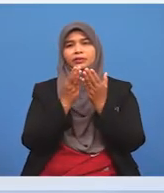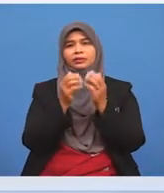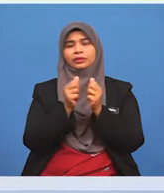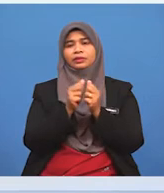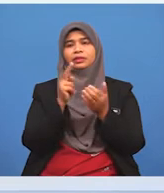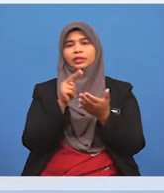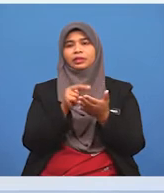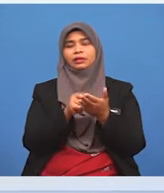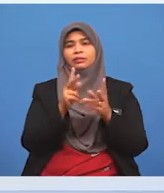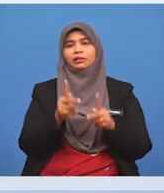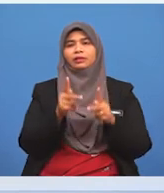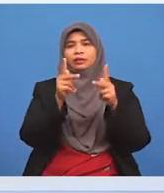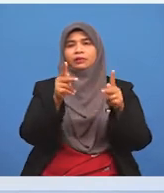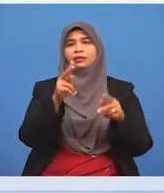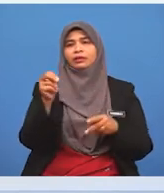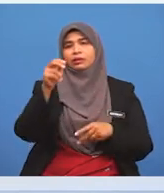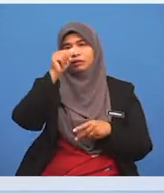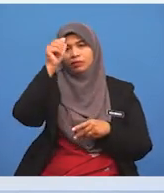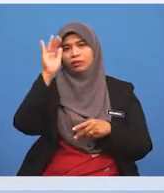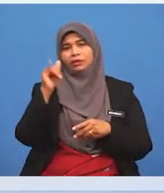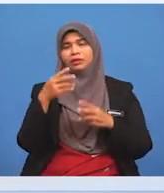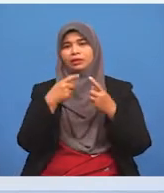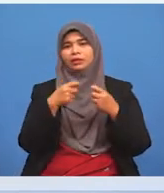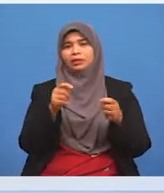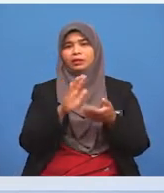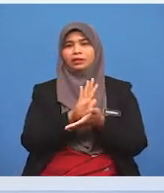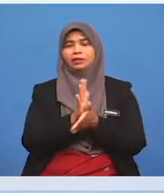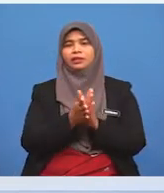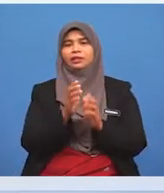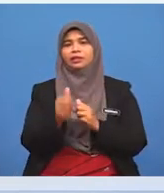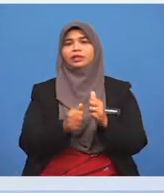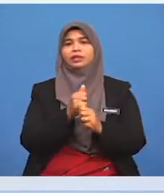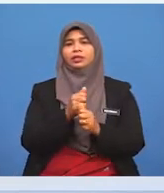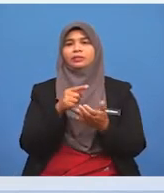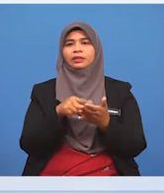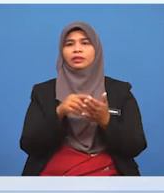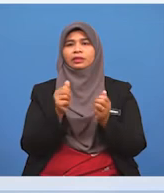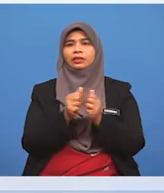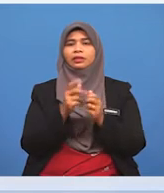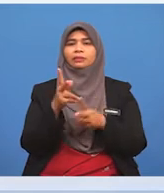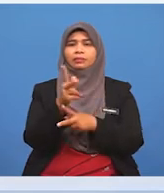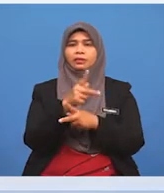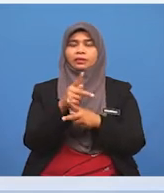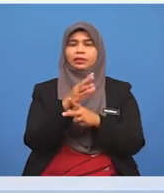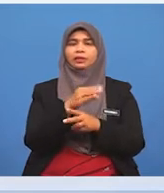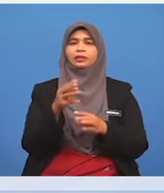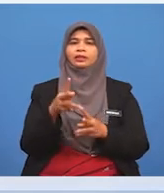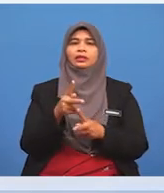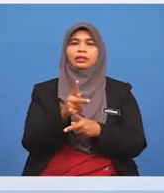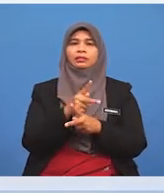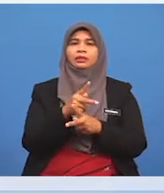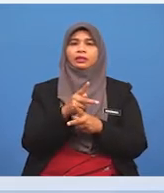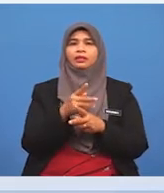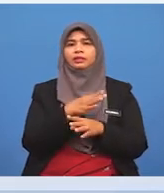dengan nikmat kurnian Allah yang telah menjadikan alam ini dengan menjaga dan memelihara